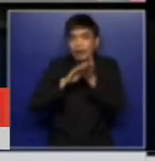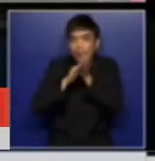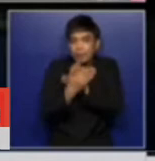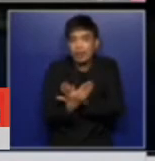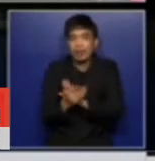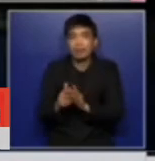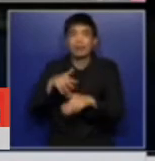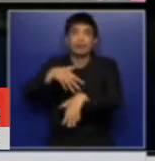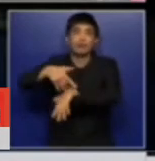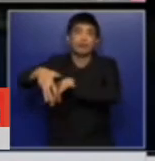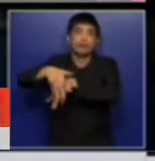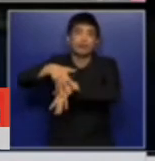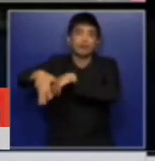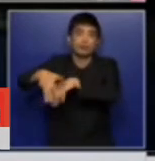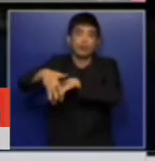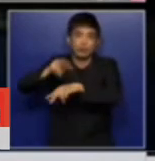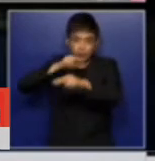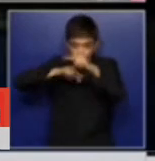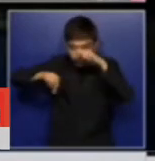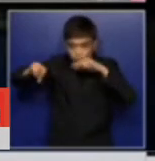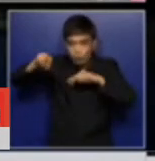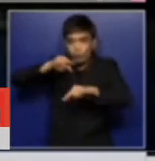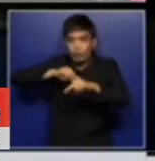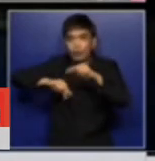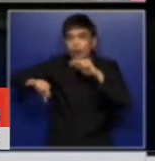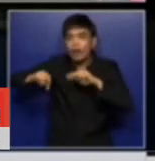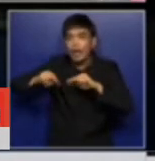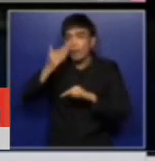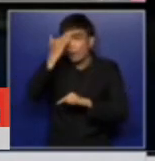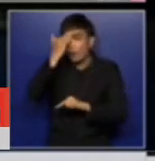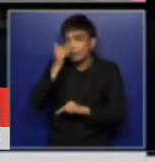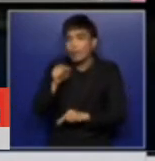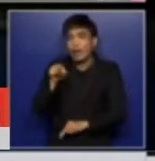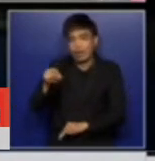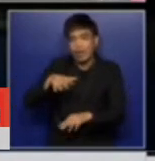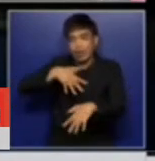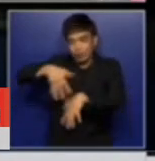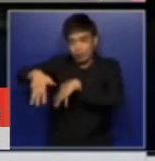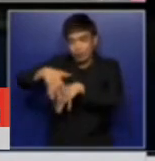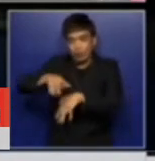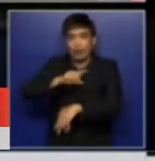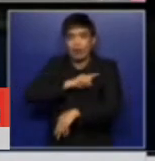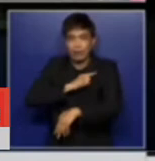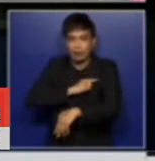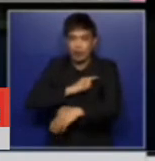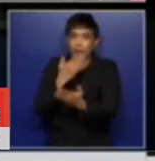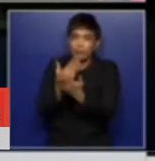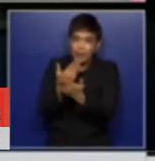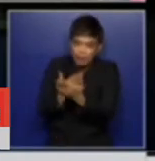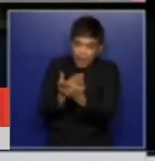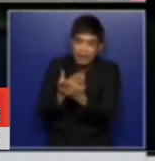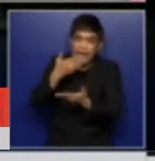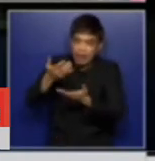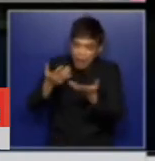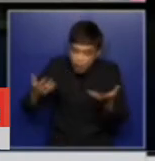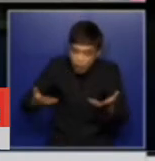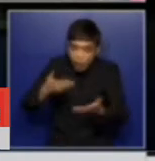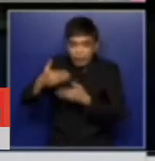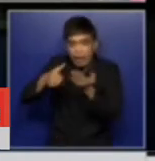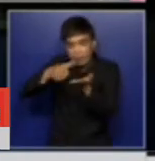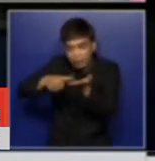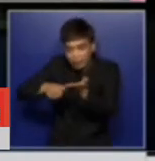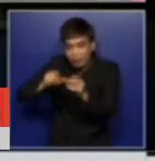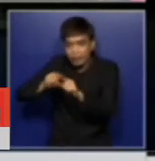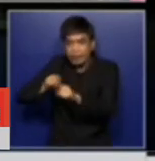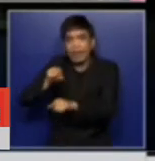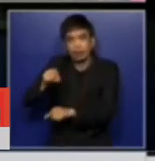าชนเพราะรัฐประชาชนสามารถที่จะผลิตภาษีเป็นรายได้ให้กับประเทศได้มากกว่าครับซึ่งจะทำให้ร